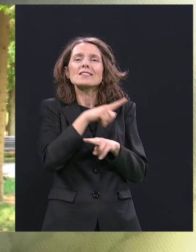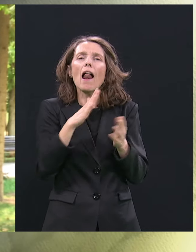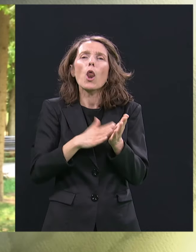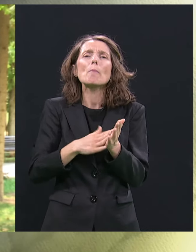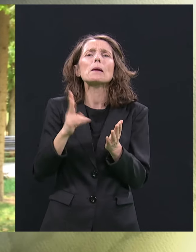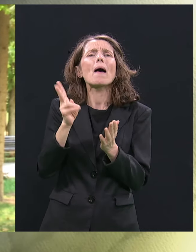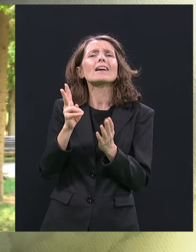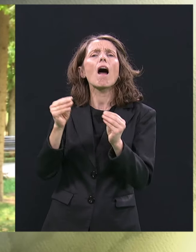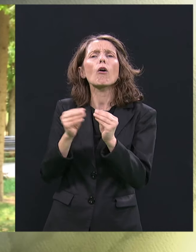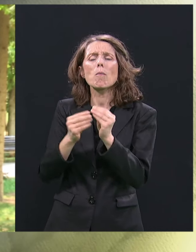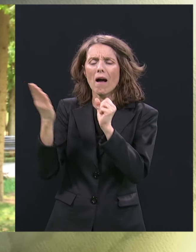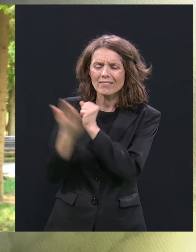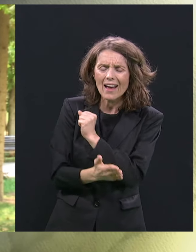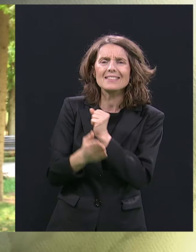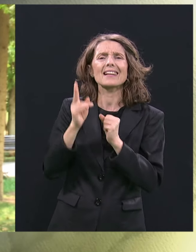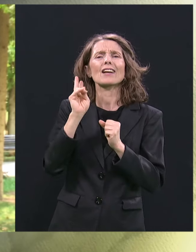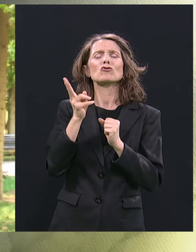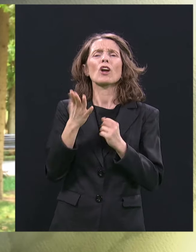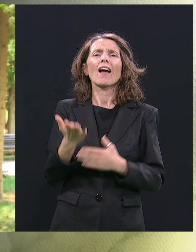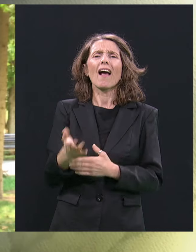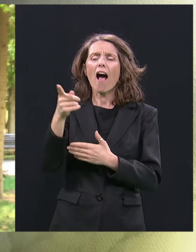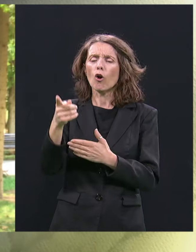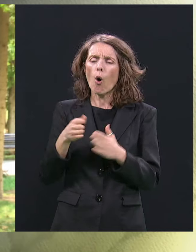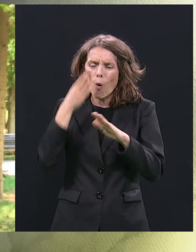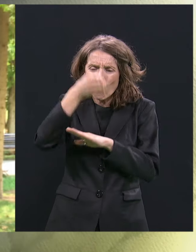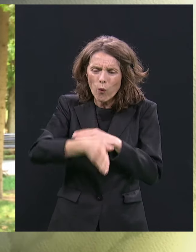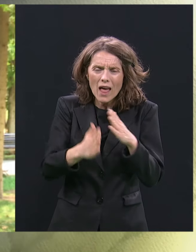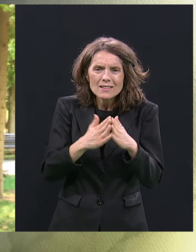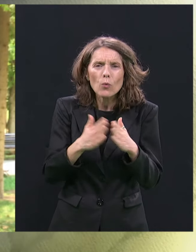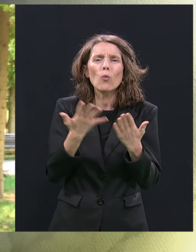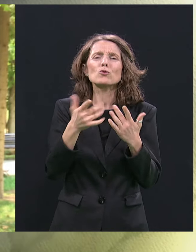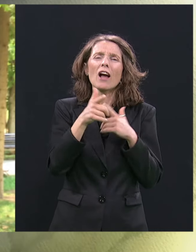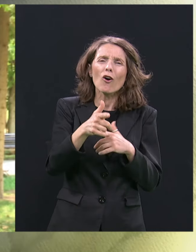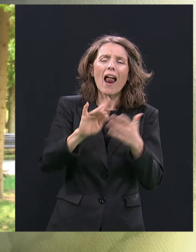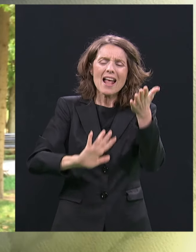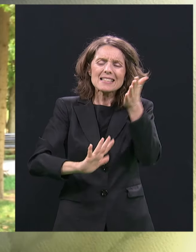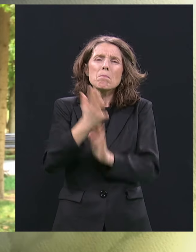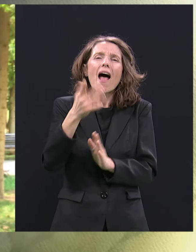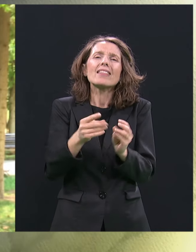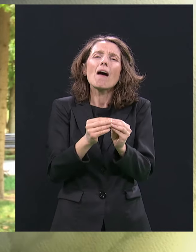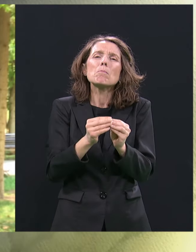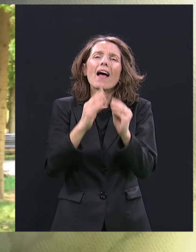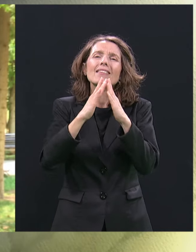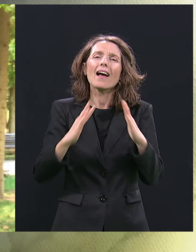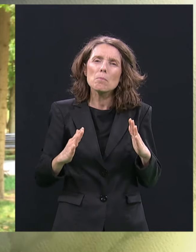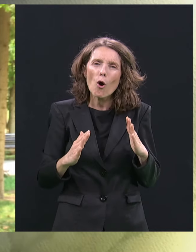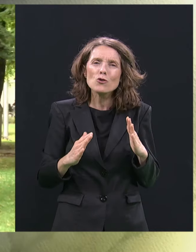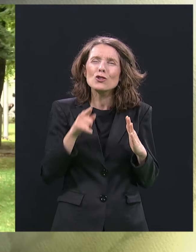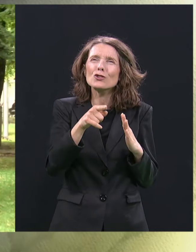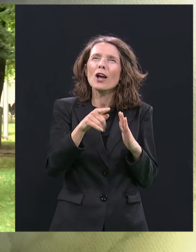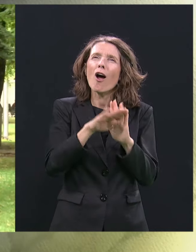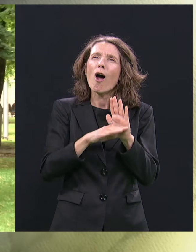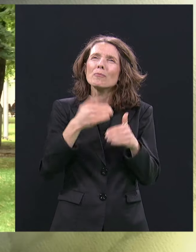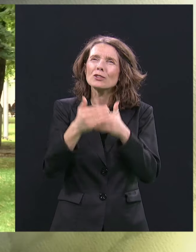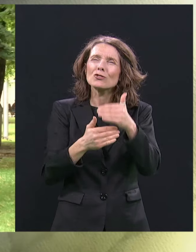u kuću, prinošenja žrtve, čak i hranjenje badnjaka i ispaljivanje badnjaka, gde imamo jedan čitav proces koji je u stvari